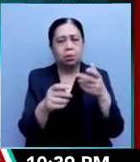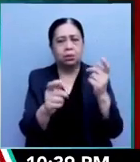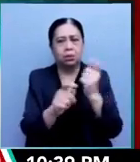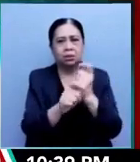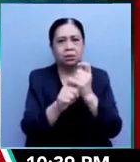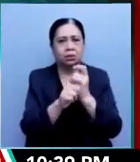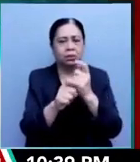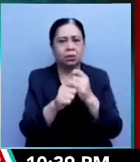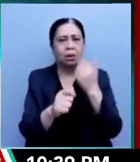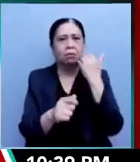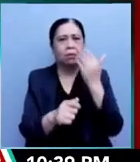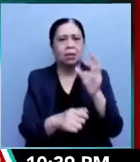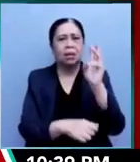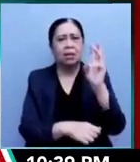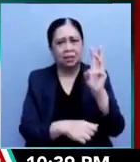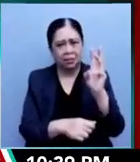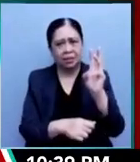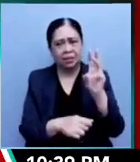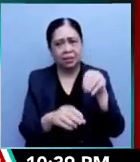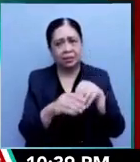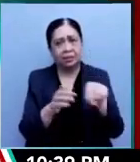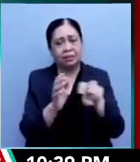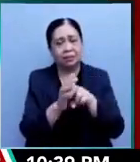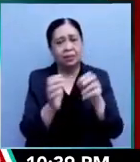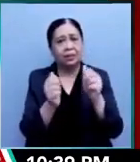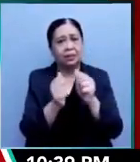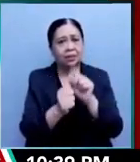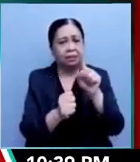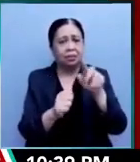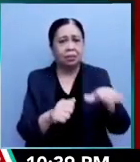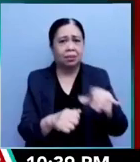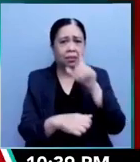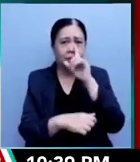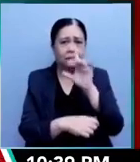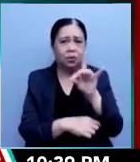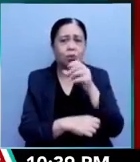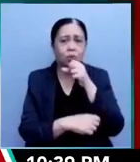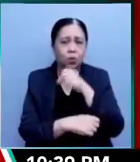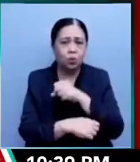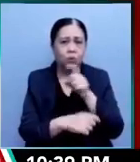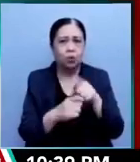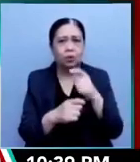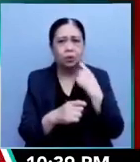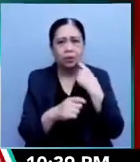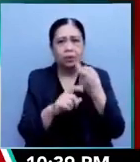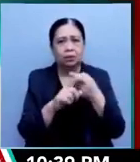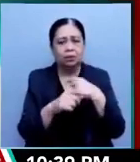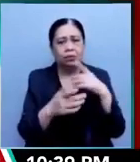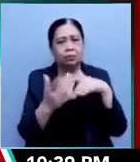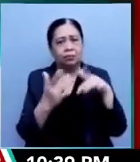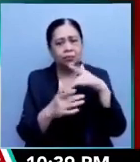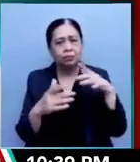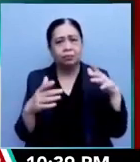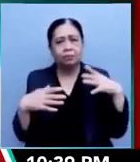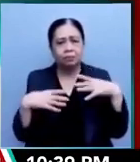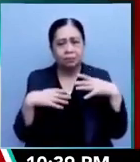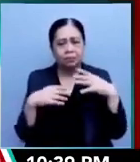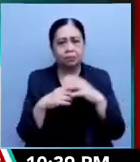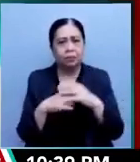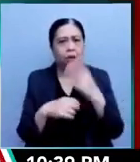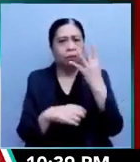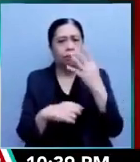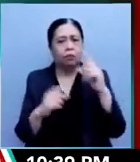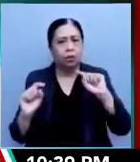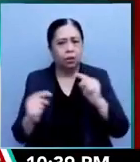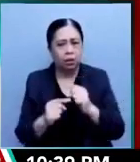Patay ang anim na sakay ng van kabilang ang isang batang Wong taong gulang na kagagaling lang sa pamamasyal apat ang sugatan